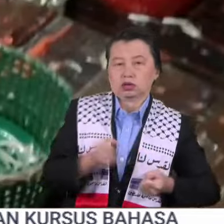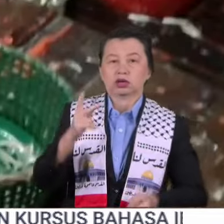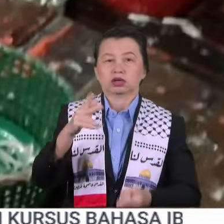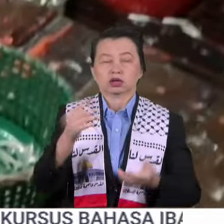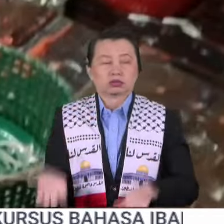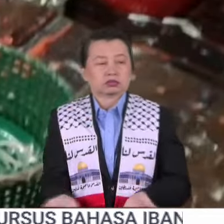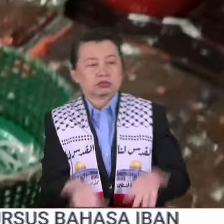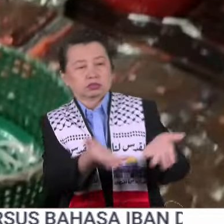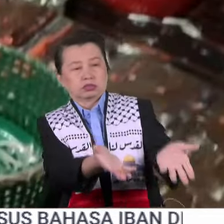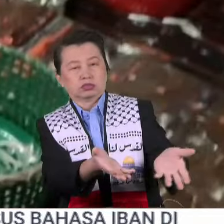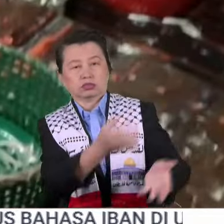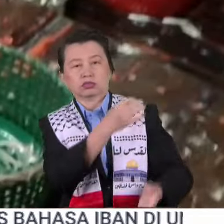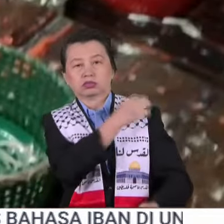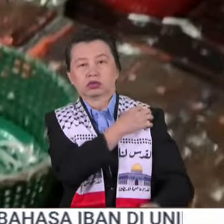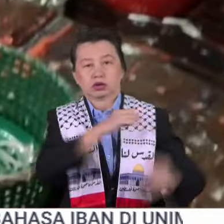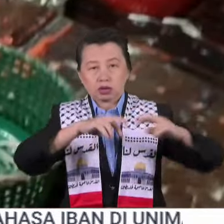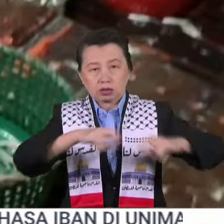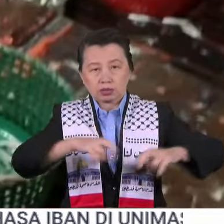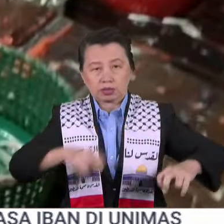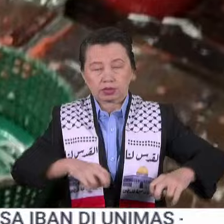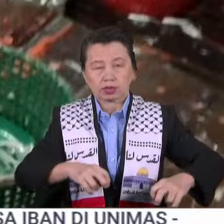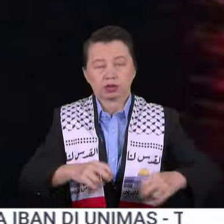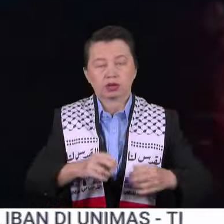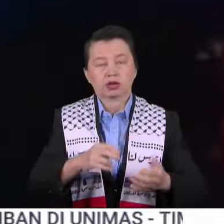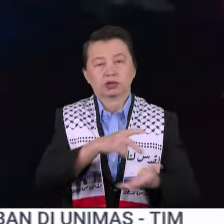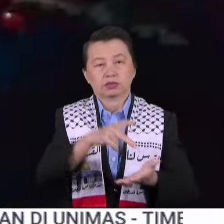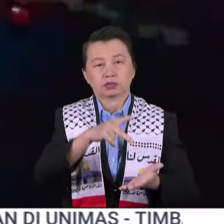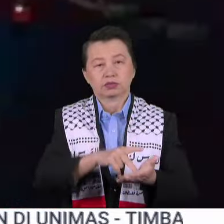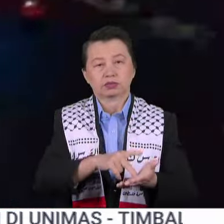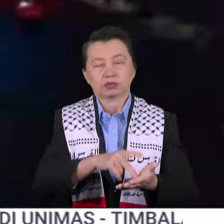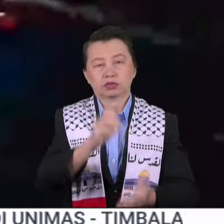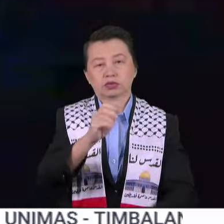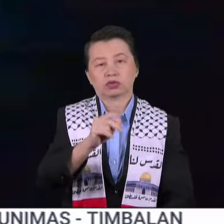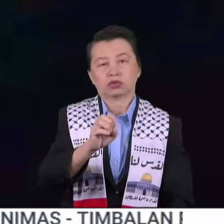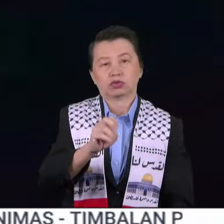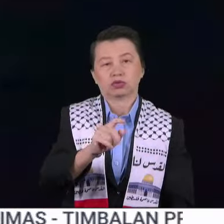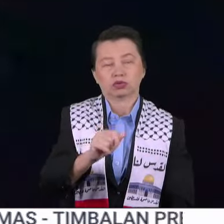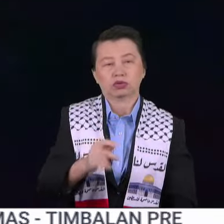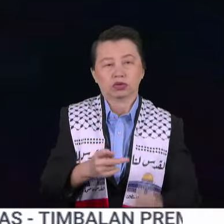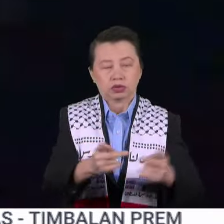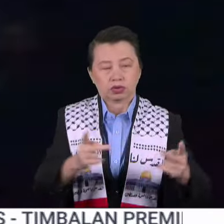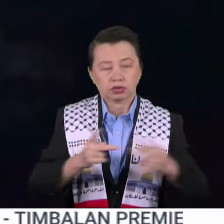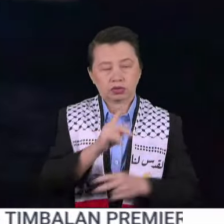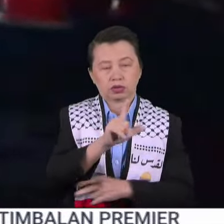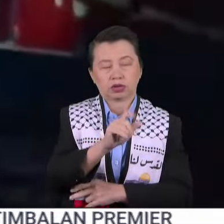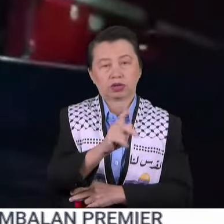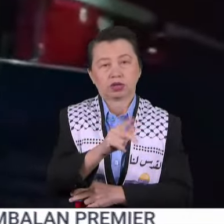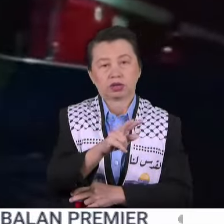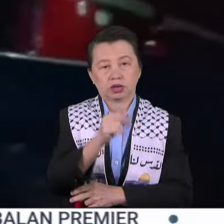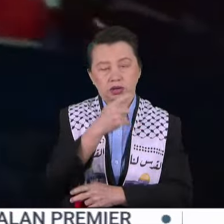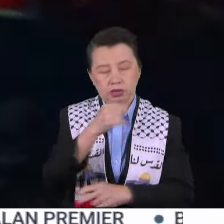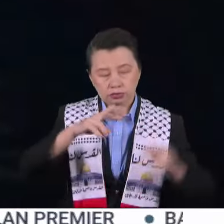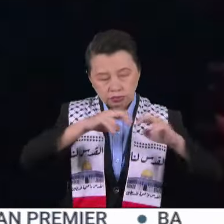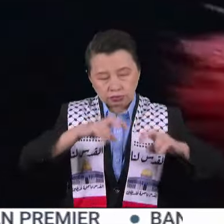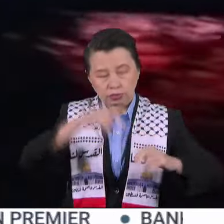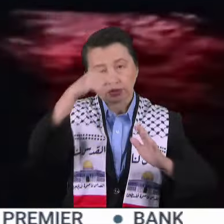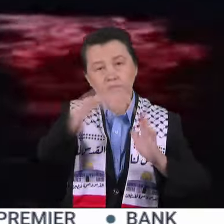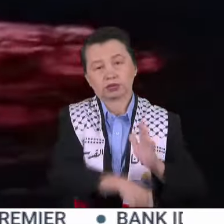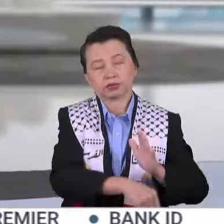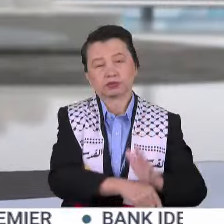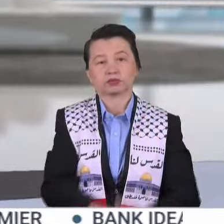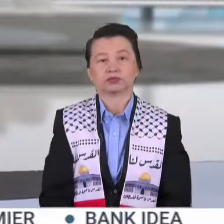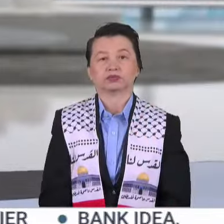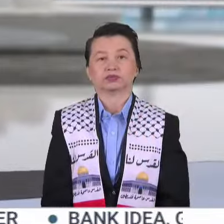diserah kepada Pegawai Penyiasat Pangkalan Konservasi dan Pelindungan Perikanan Kuala Kedah untuk siasatan lanjut.